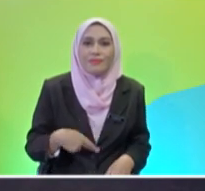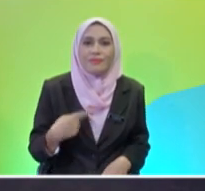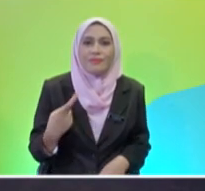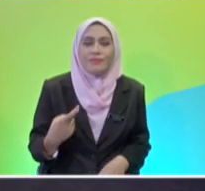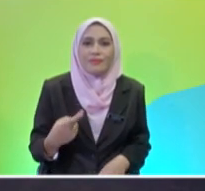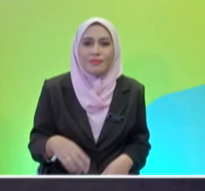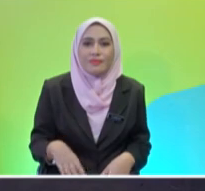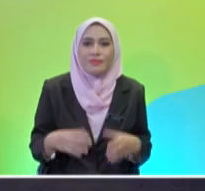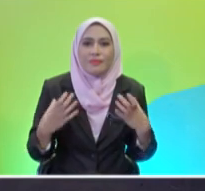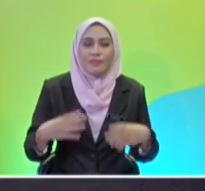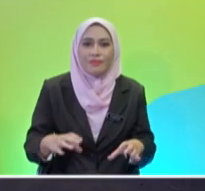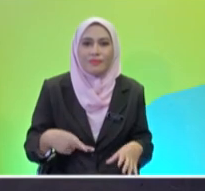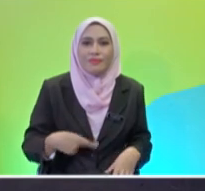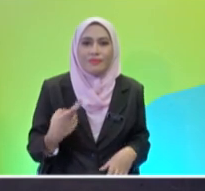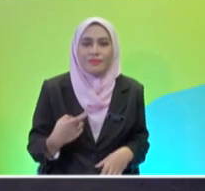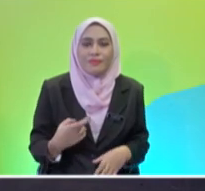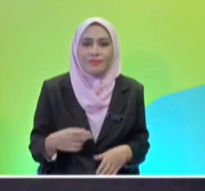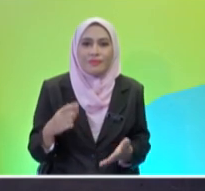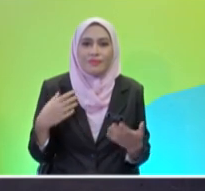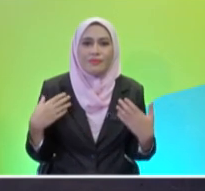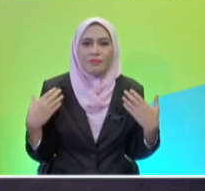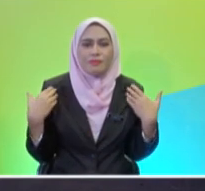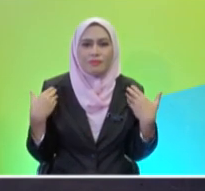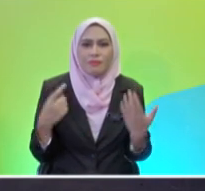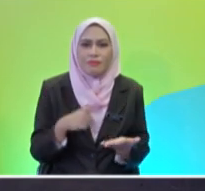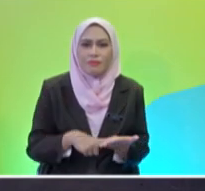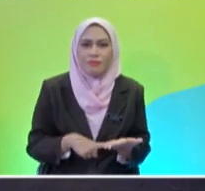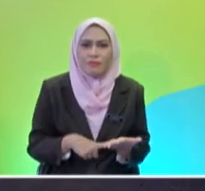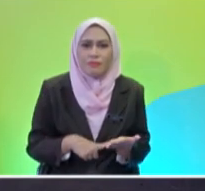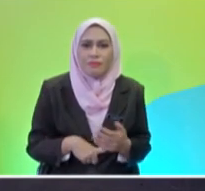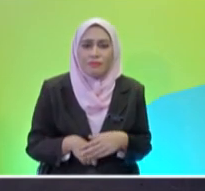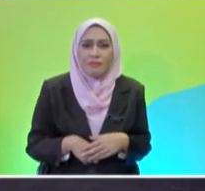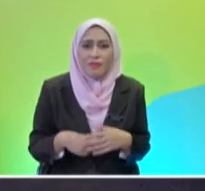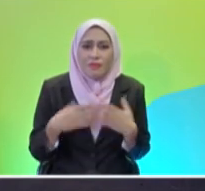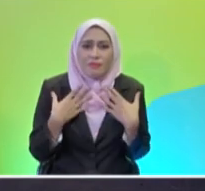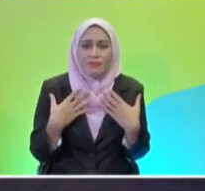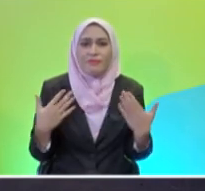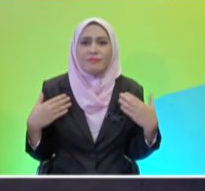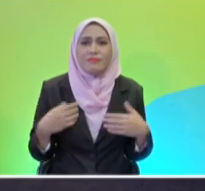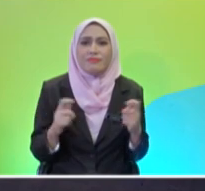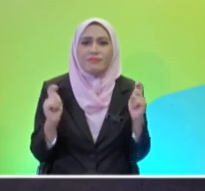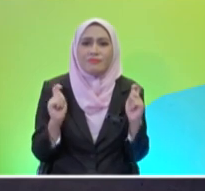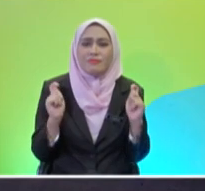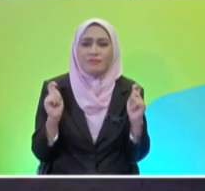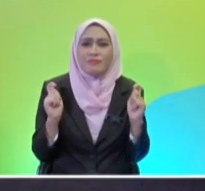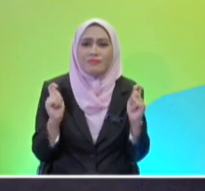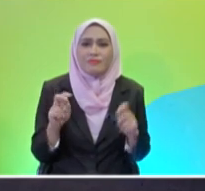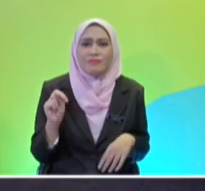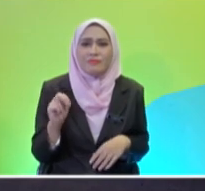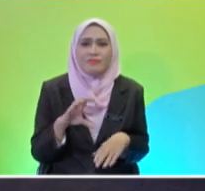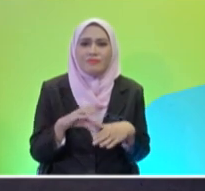Cuba ulurkan tangan. Cikgu, adakah serangga ini menggigit kita cikgu? Itu kena rasa tu. Cikgu pun rasa